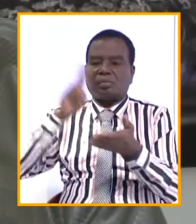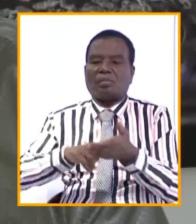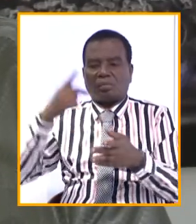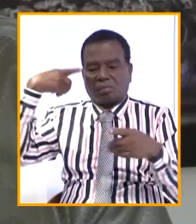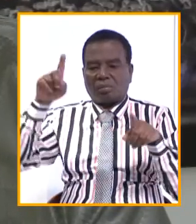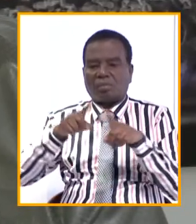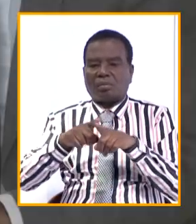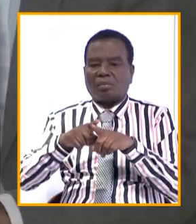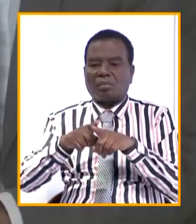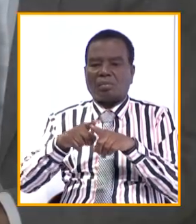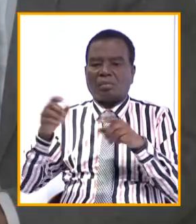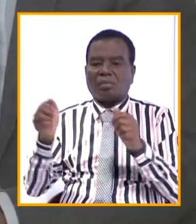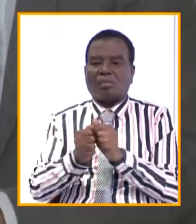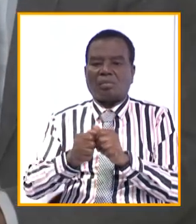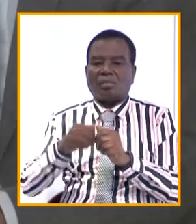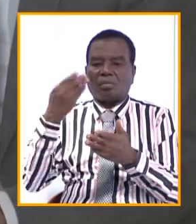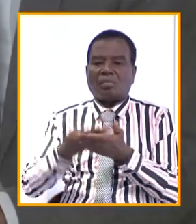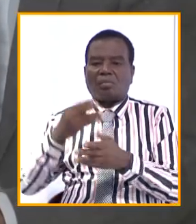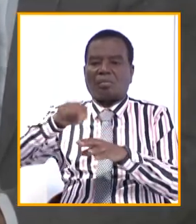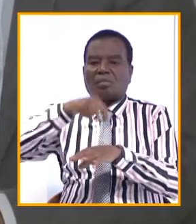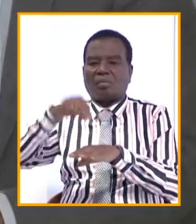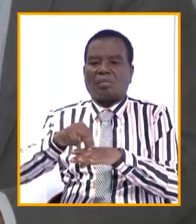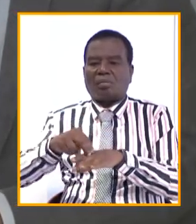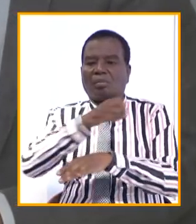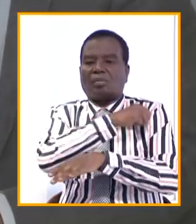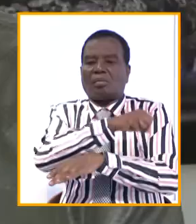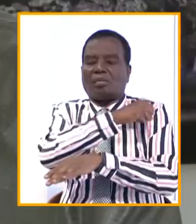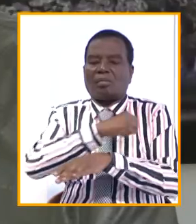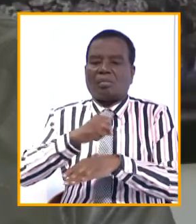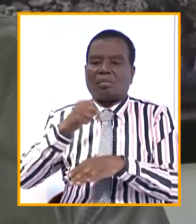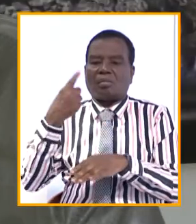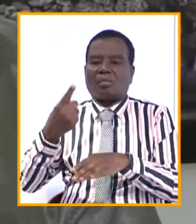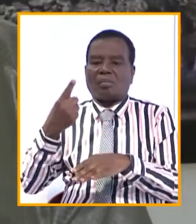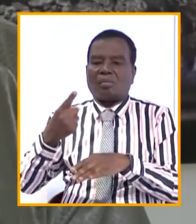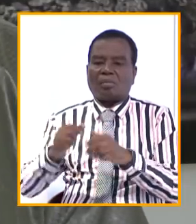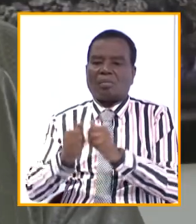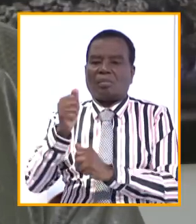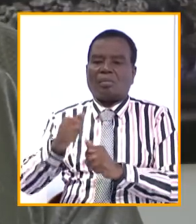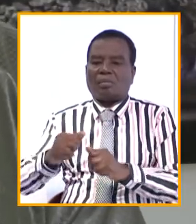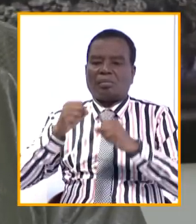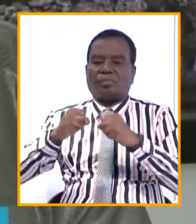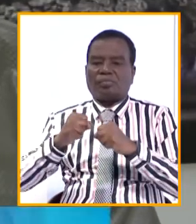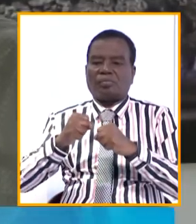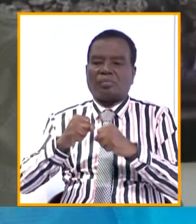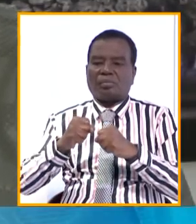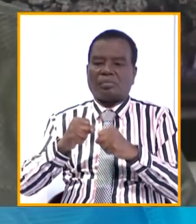convention avec le Fonds national suisse, qui est l'un des fonds les plus performants au